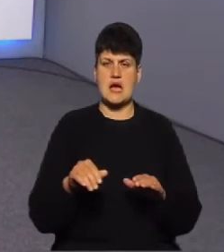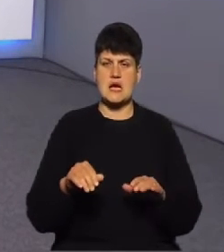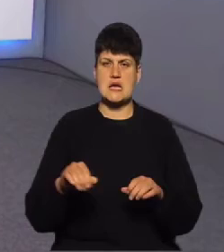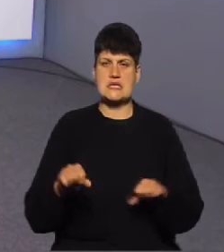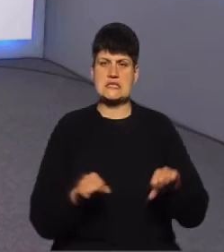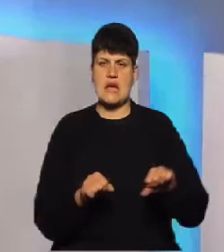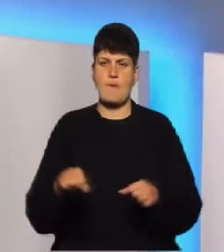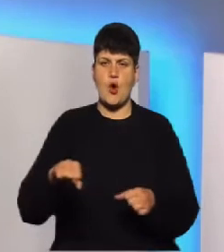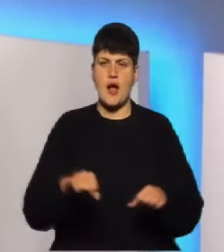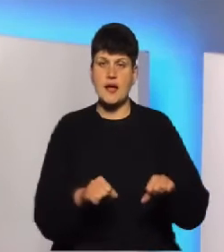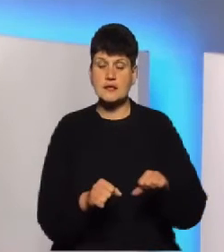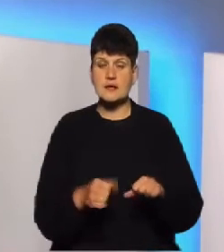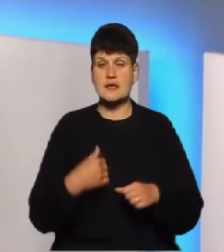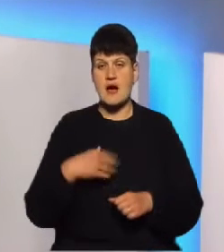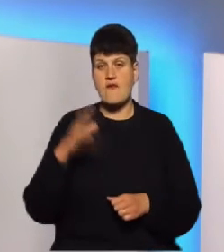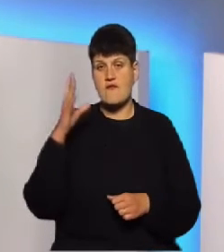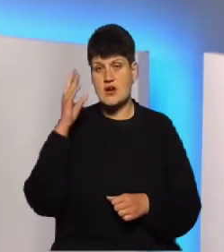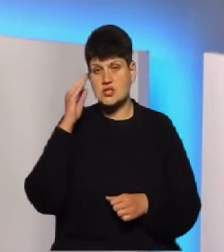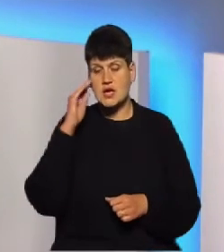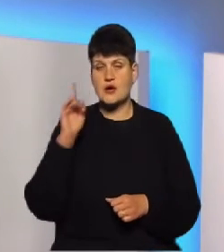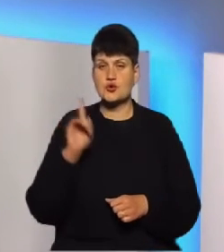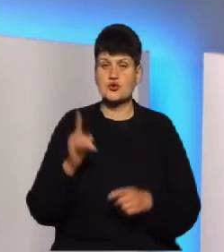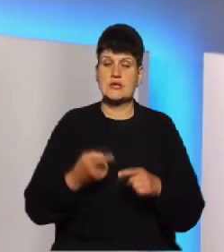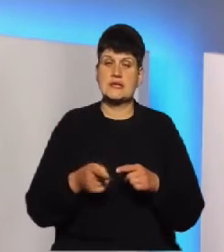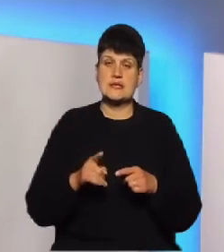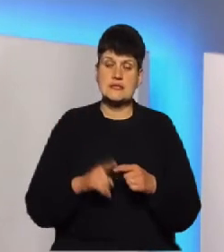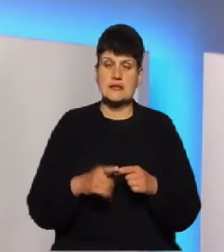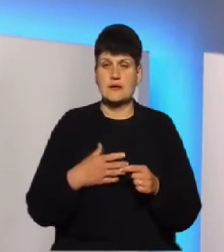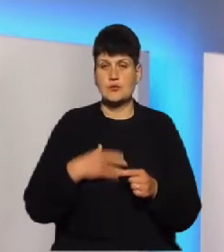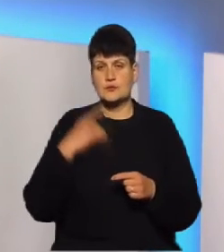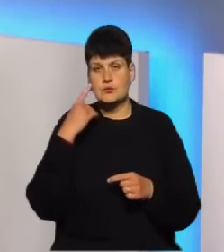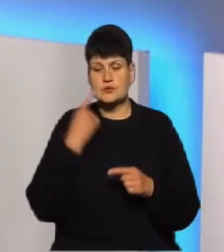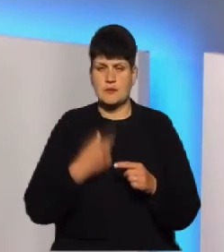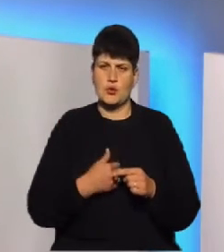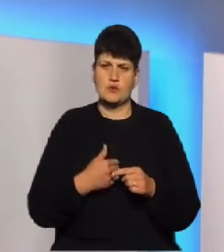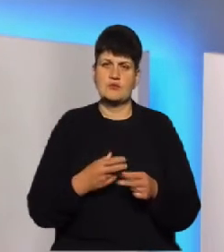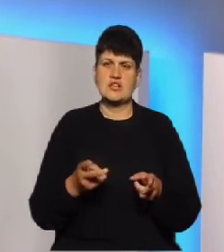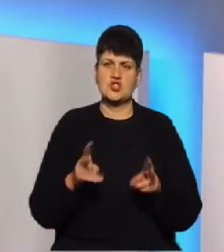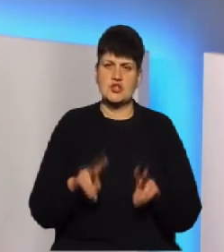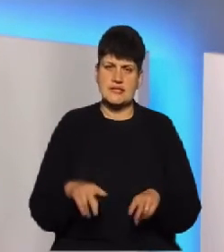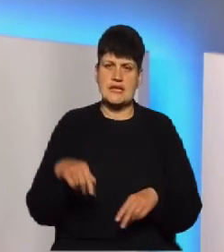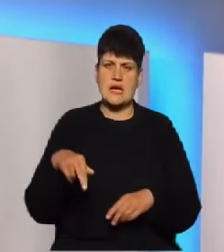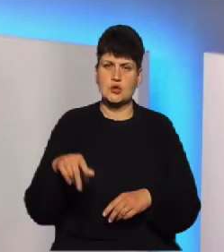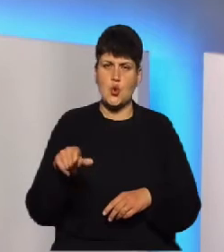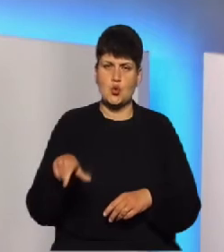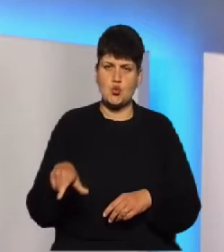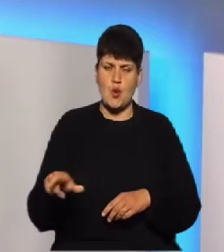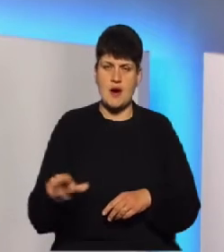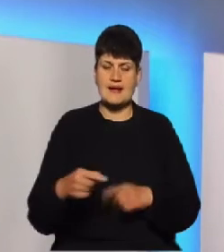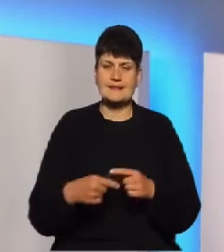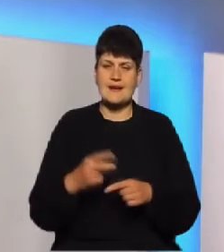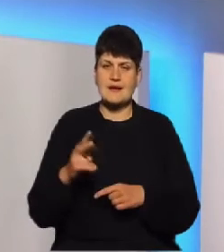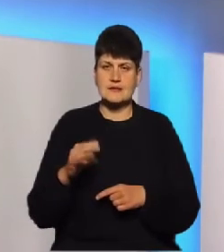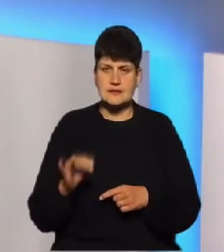вважаю, що, як на мене, особисто моя думка, що все-таки я би хотів, щоб вони залишились на тротуарах. Тому що наслідки від того, що вони, навіть якщо